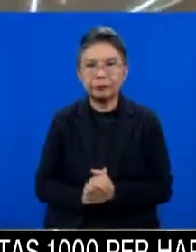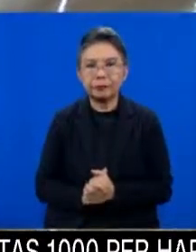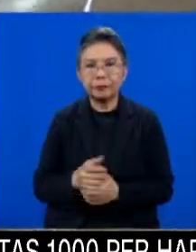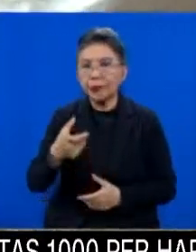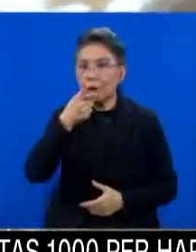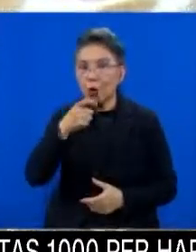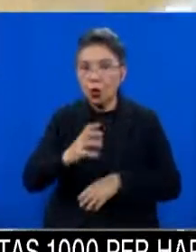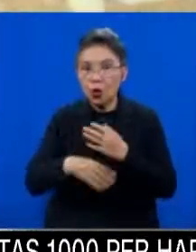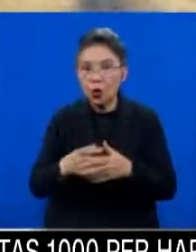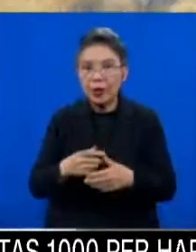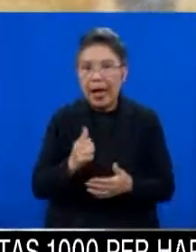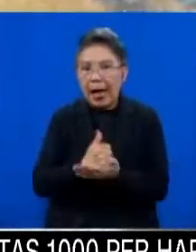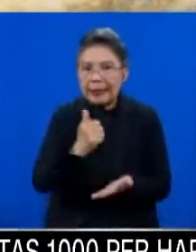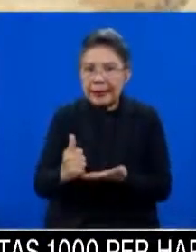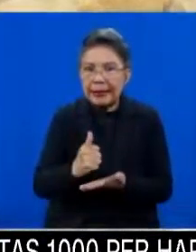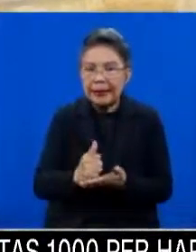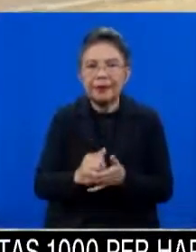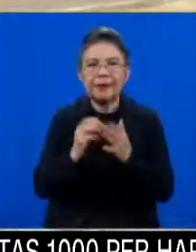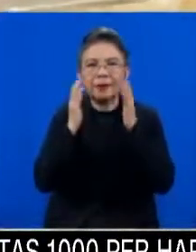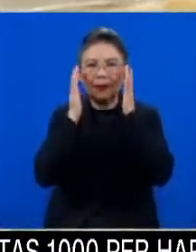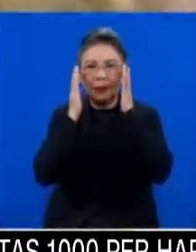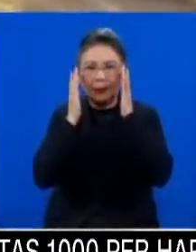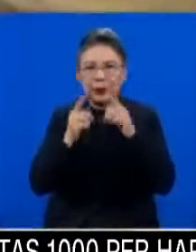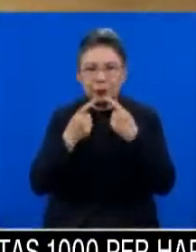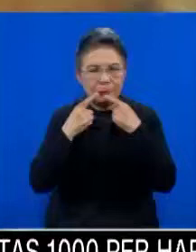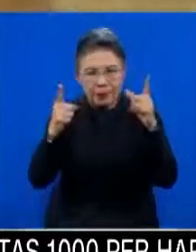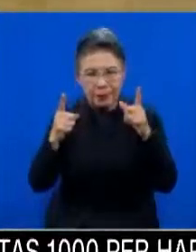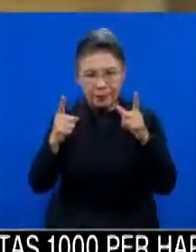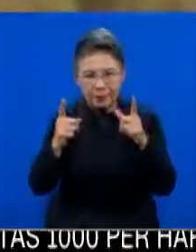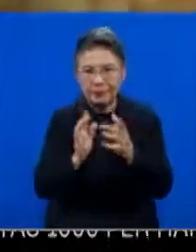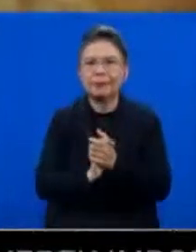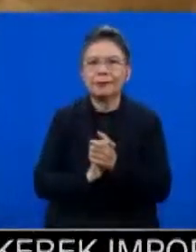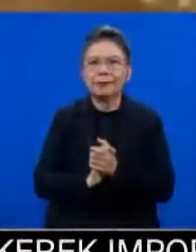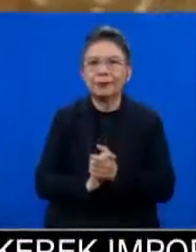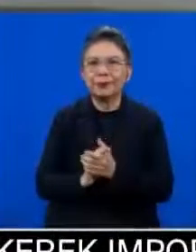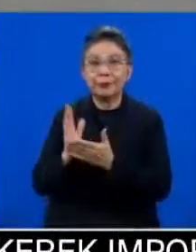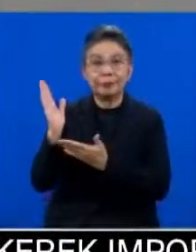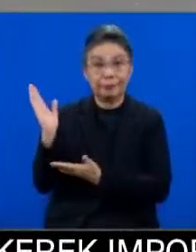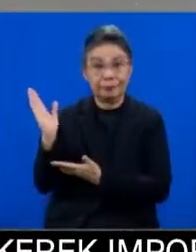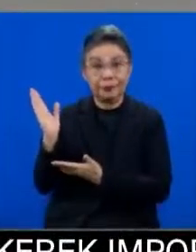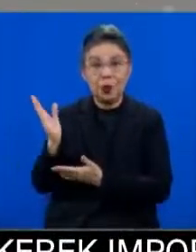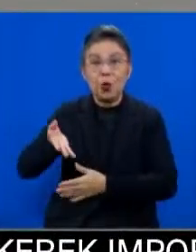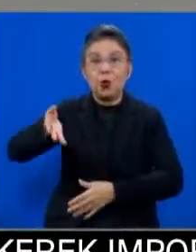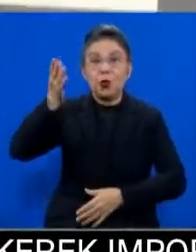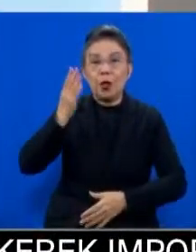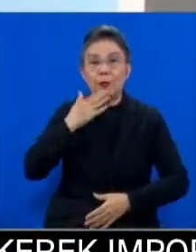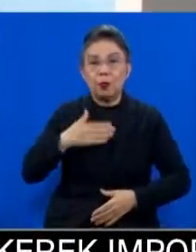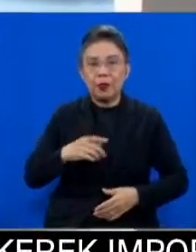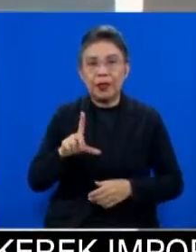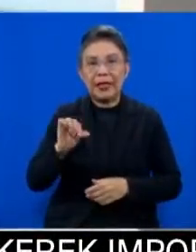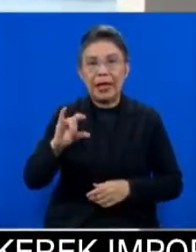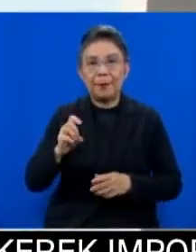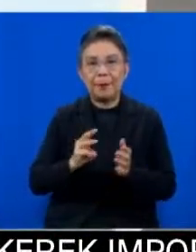Roti olahan tangan dengan sentuhan kolonial menjadi cirinya. Ya, dahulu sang pemilik Liliang